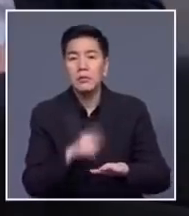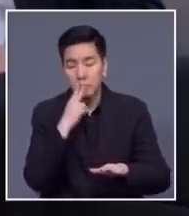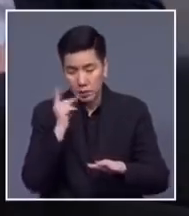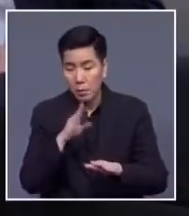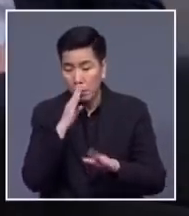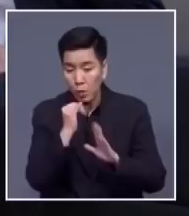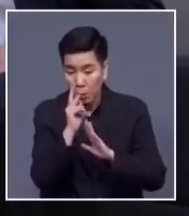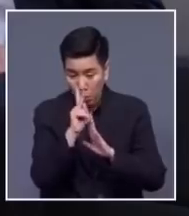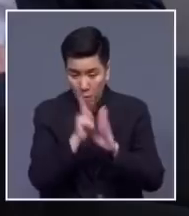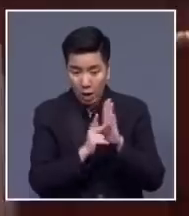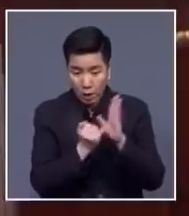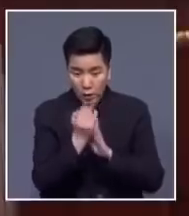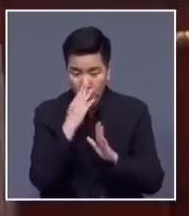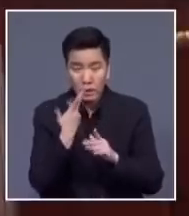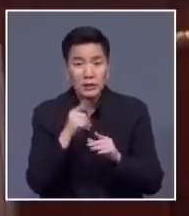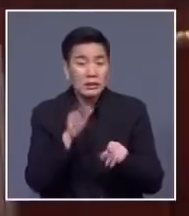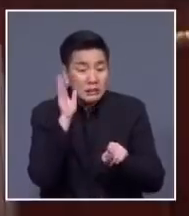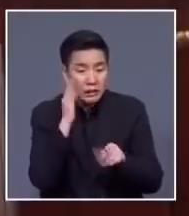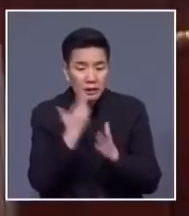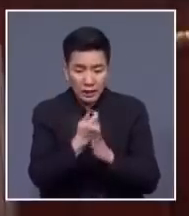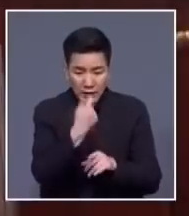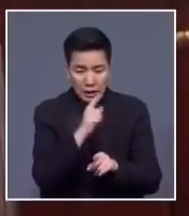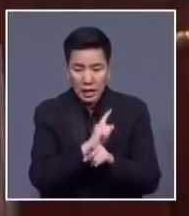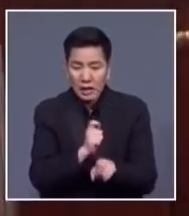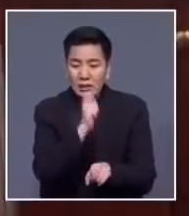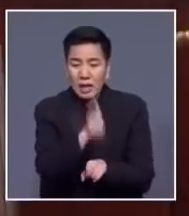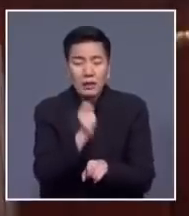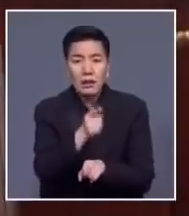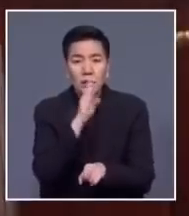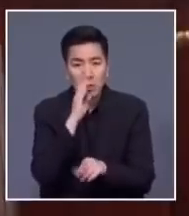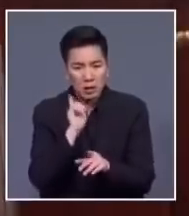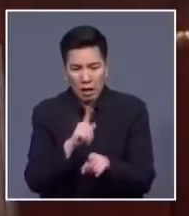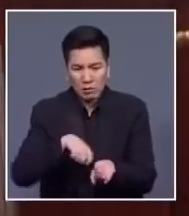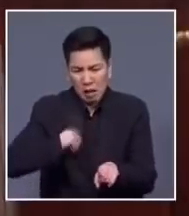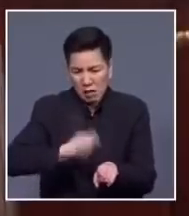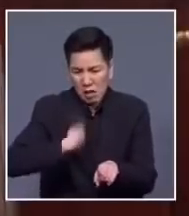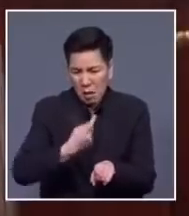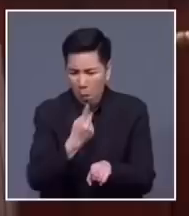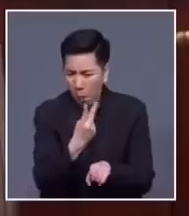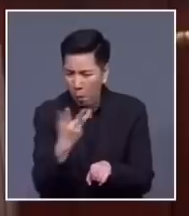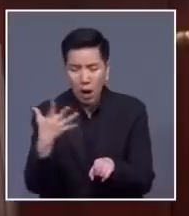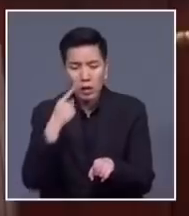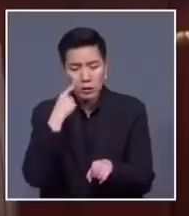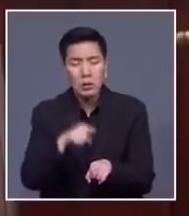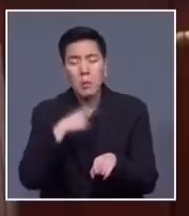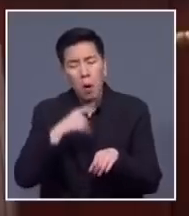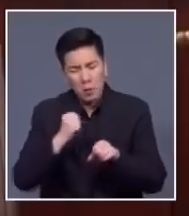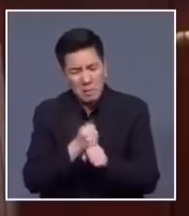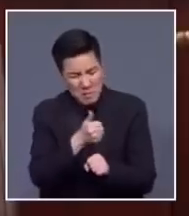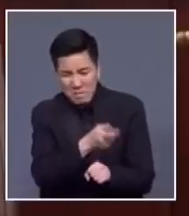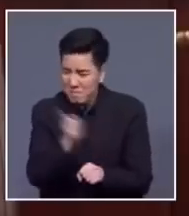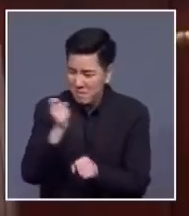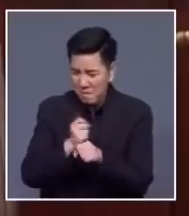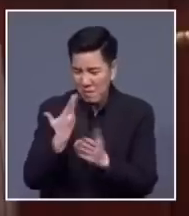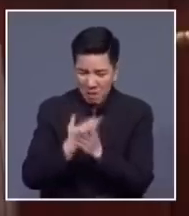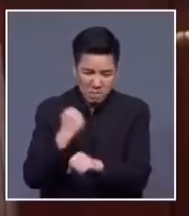น้าแล้วก็จ่ายเงินแต่ปรากฏว่าบางทีเนี่ยค่าใช้จ่ายต่างๆเนี่ยมันก็จะเยอะมากแล้วบางทีเขารับปากกับเราว่าโอ้มาที่นี่